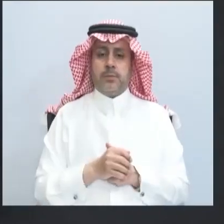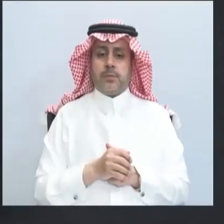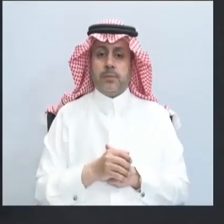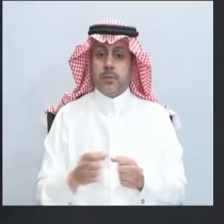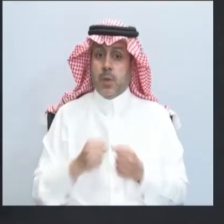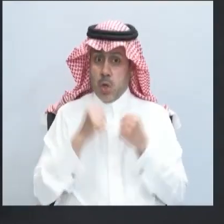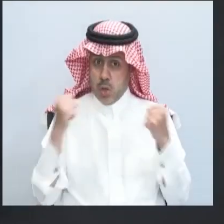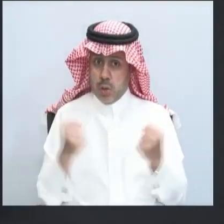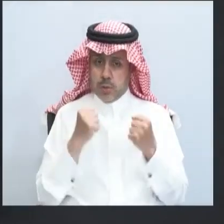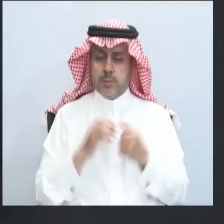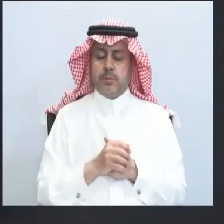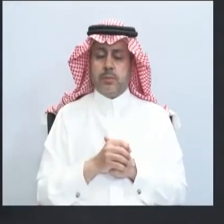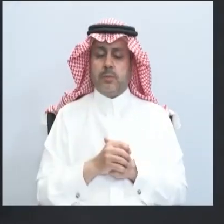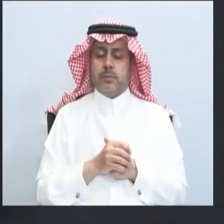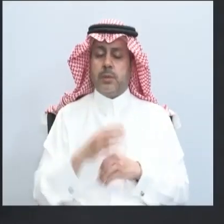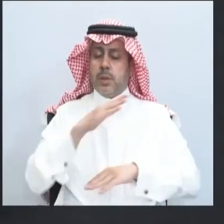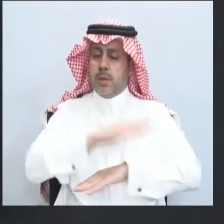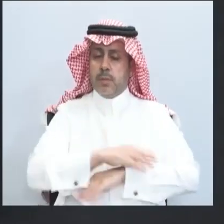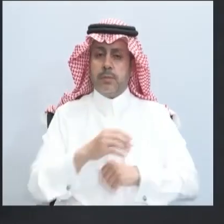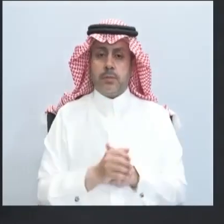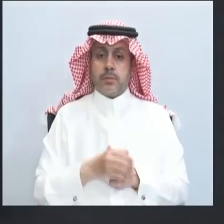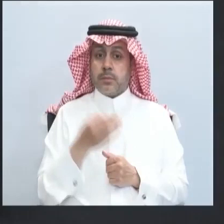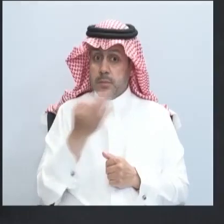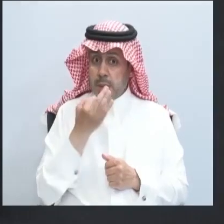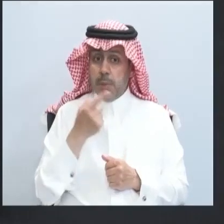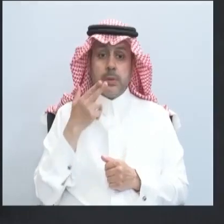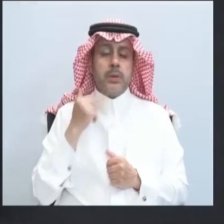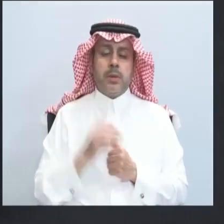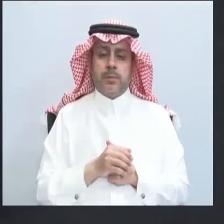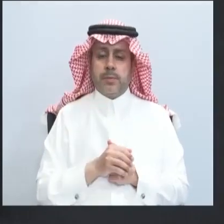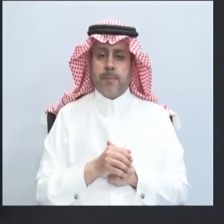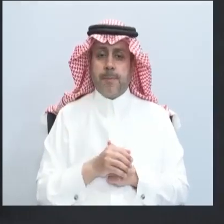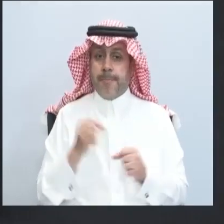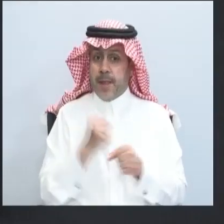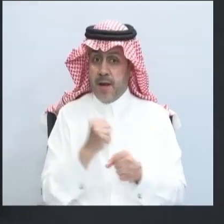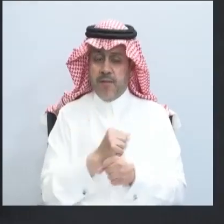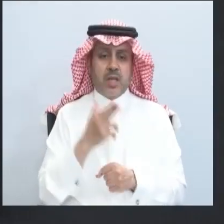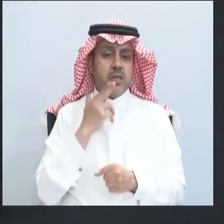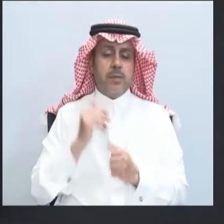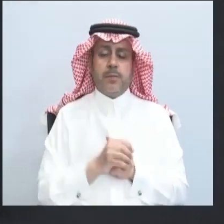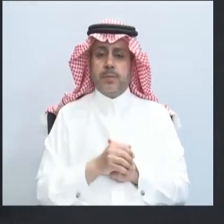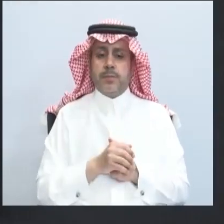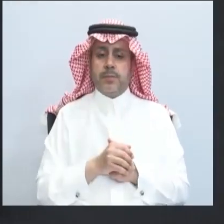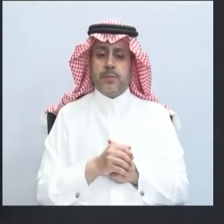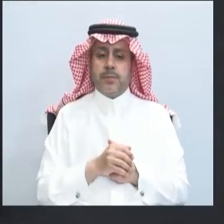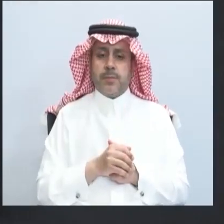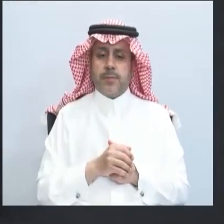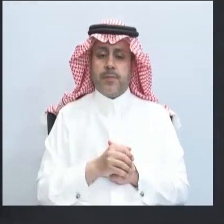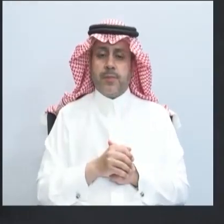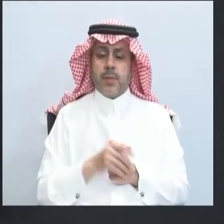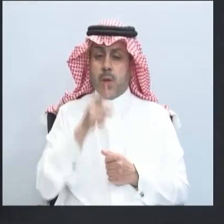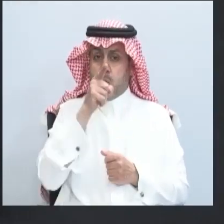نحرص على الاجلال الكلمه الطيبه الفعل الطيب لو